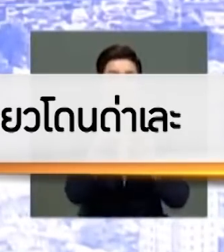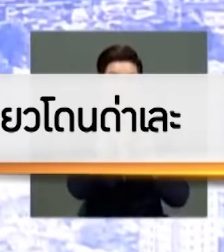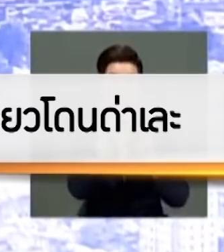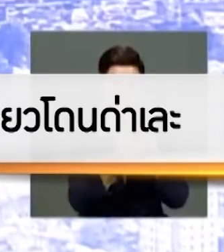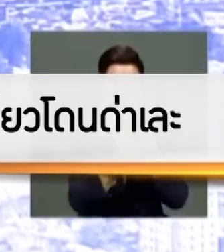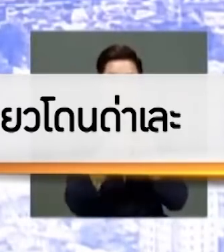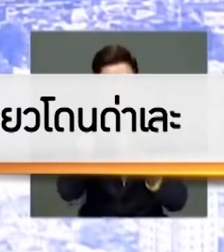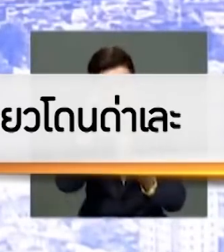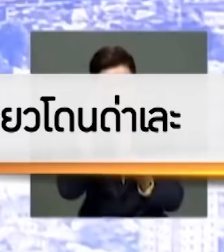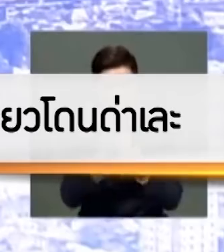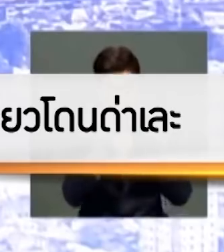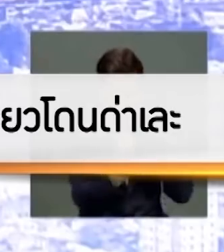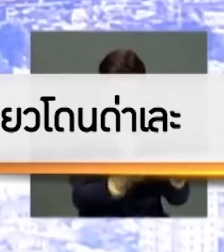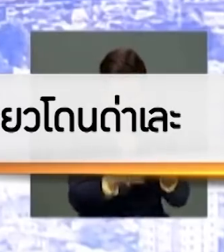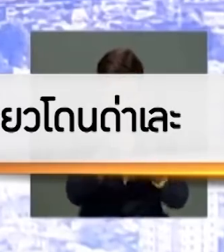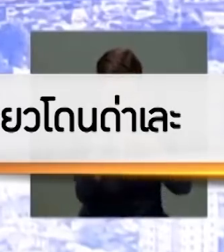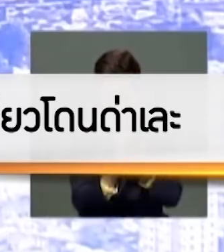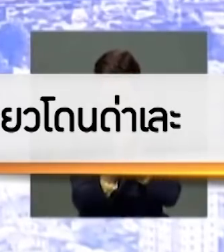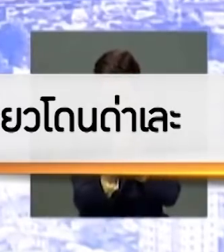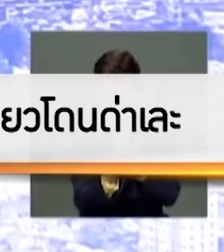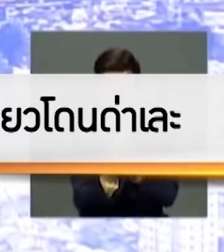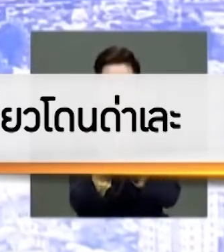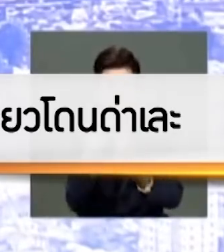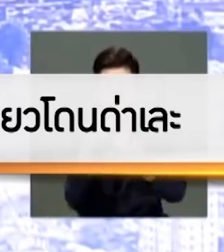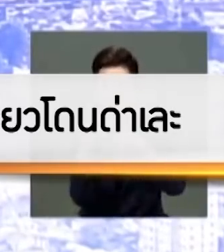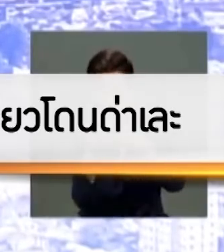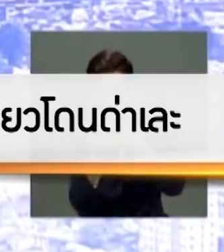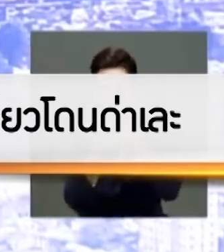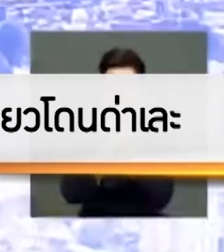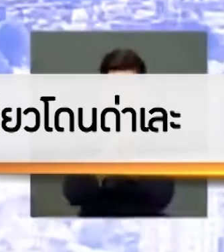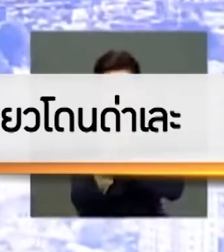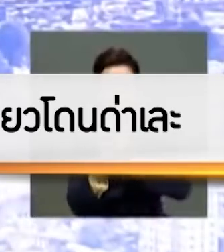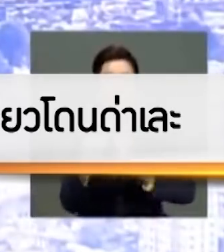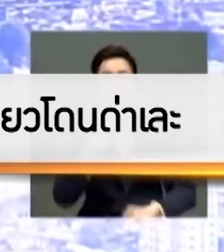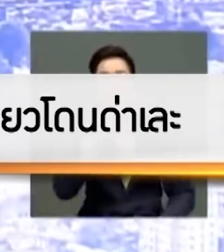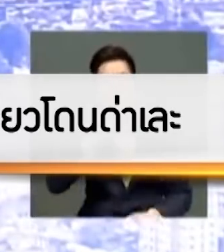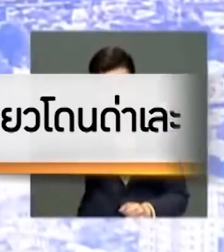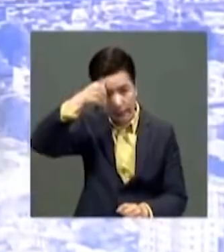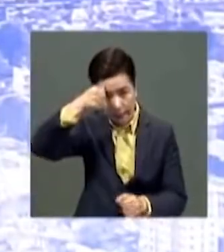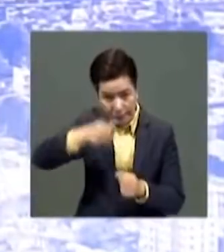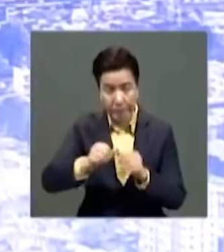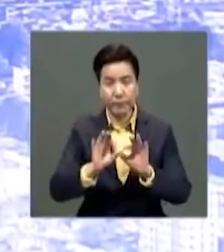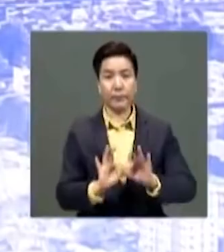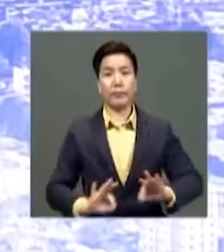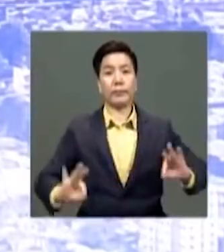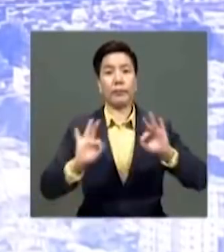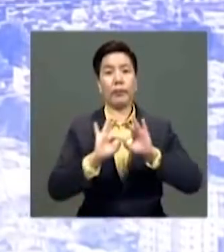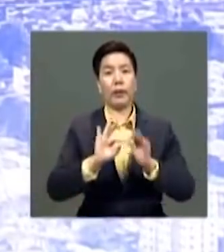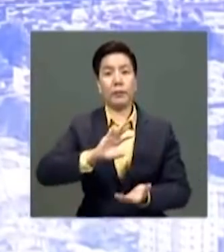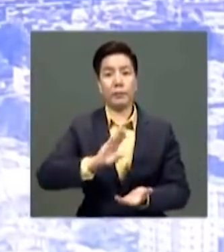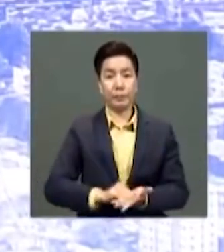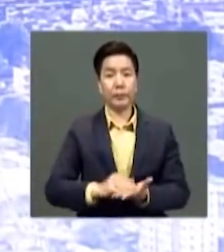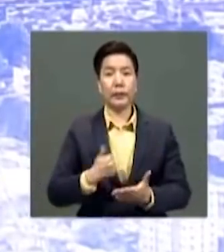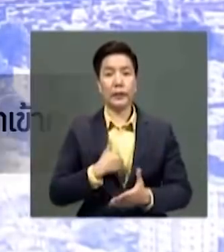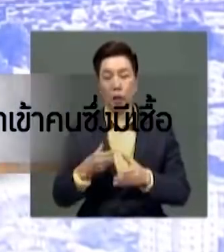ยที่ไม่ให้มันเกินกว่าศักยภาพของโรงพยาบาลของรัฐบาลและเอกชนรวมกันคือรักษ